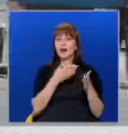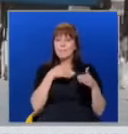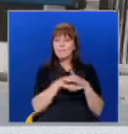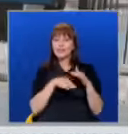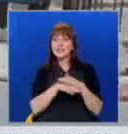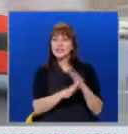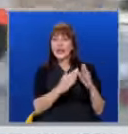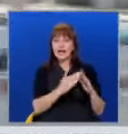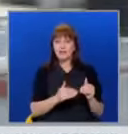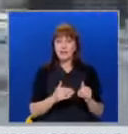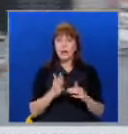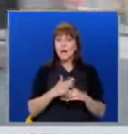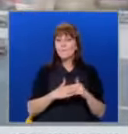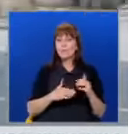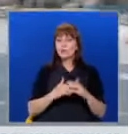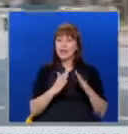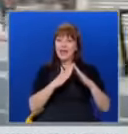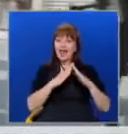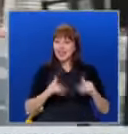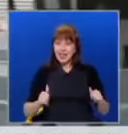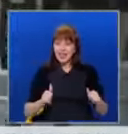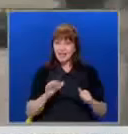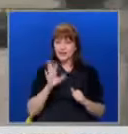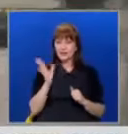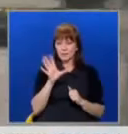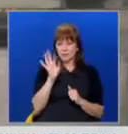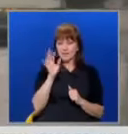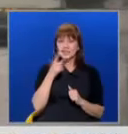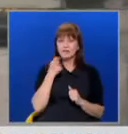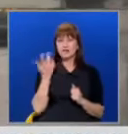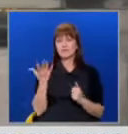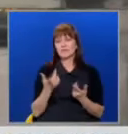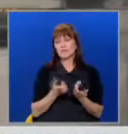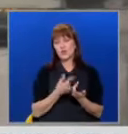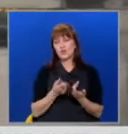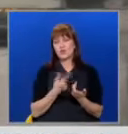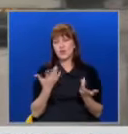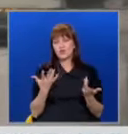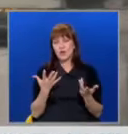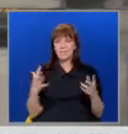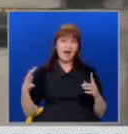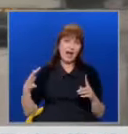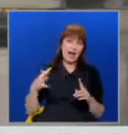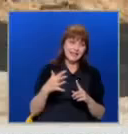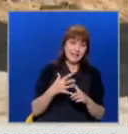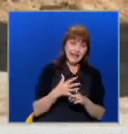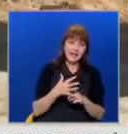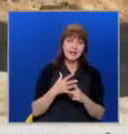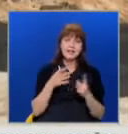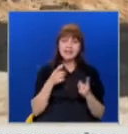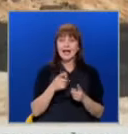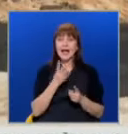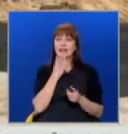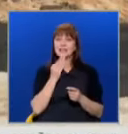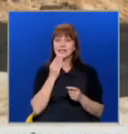Построение през 50-те години бежански лагер често са се водили сражения. Сега обаче Израел атакува мащабно, по суша и